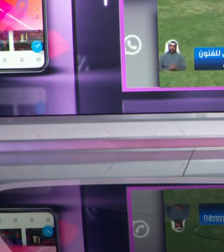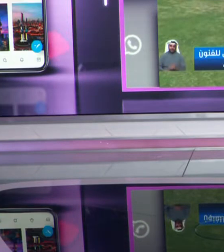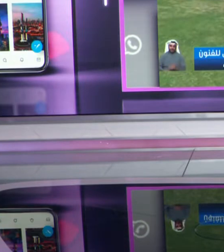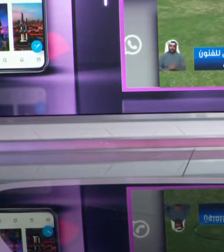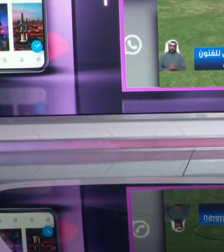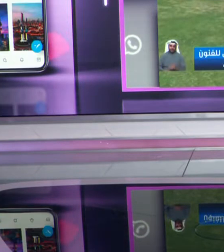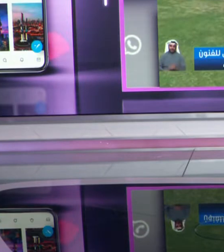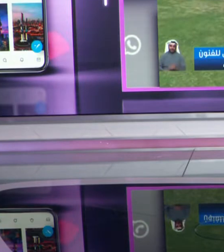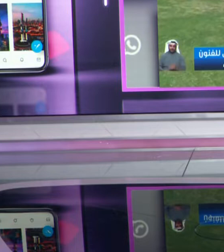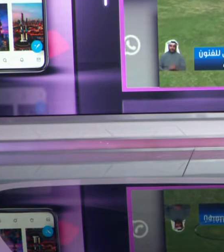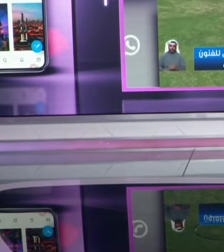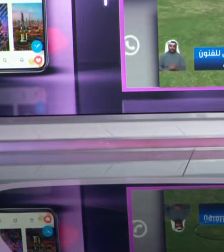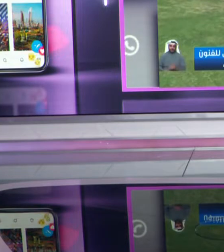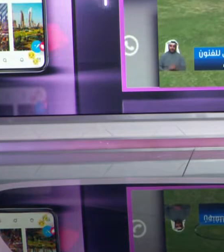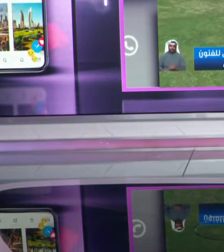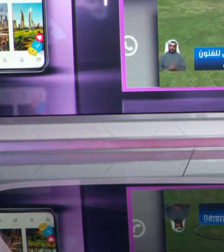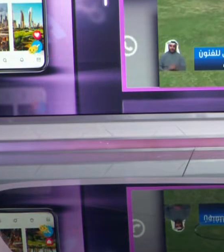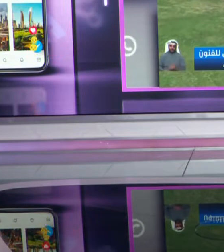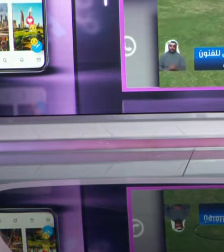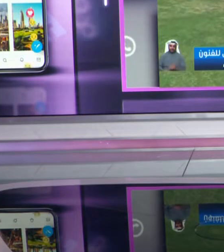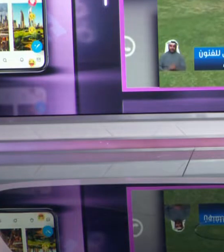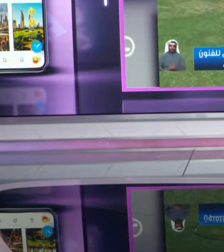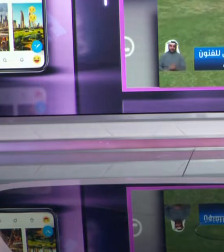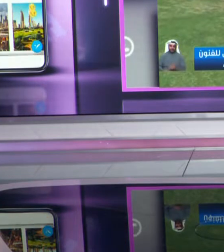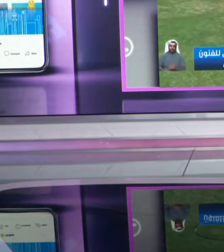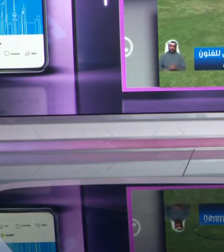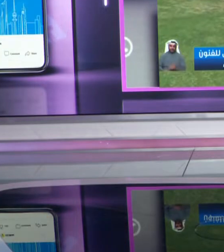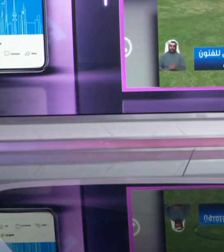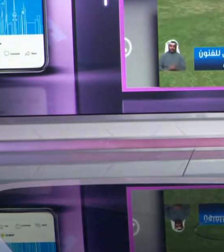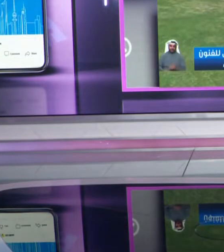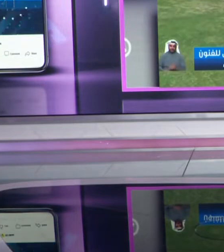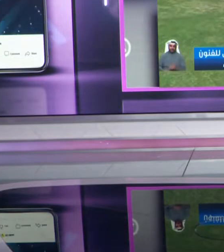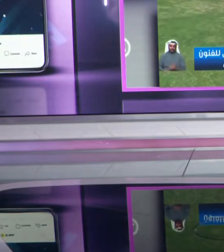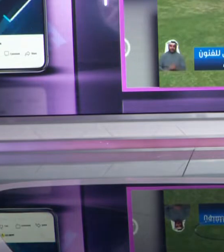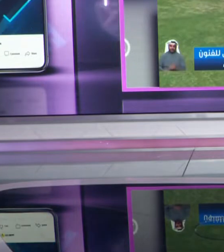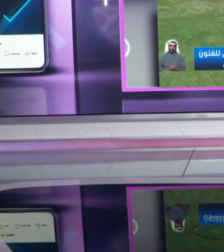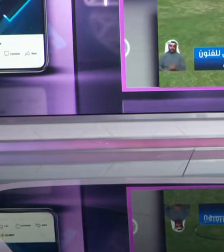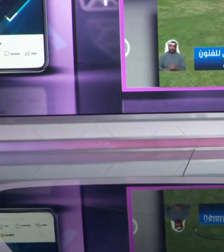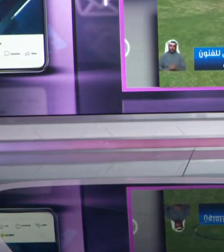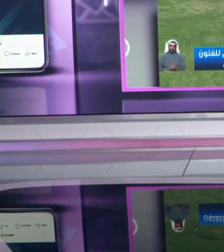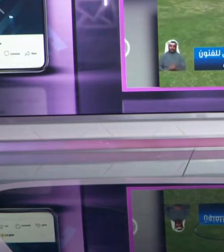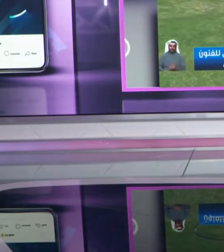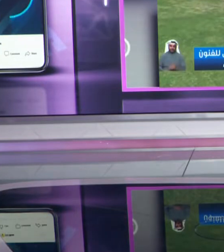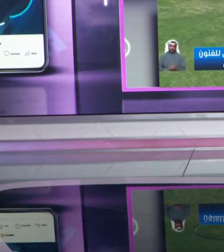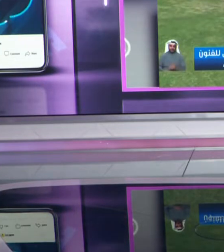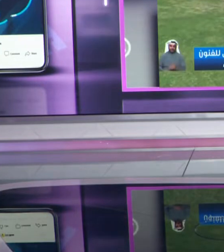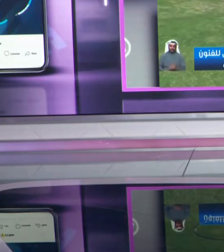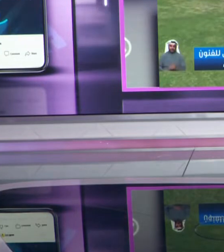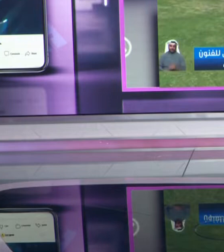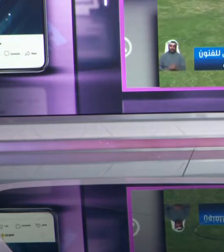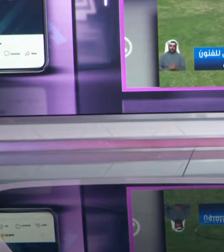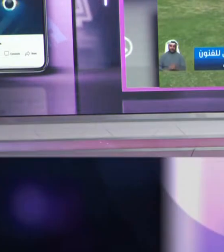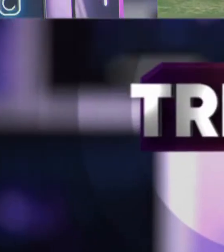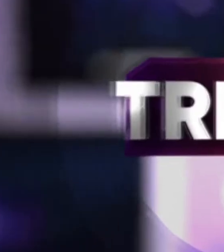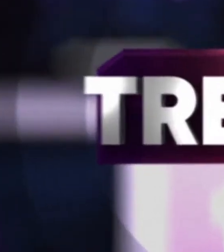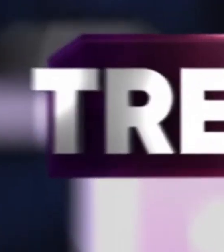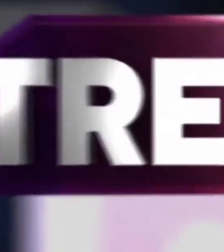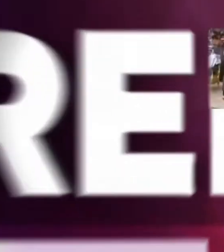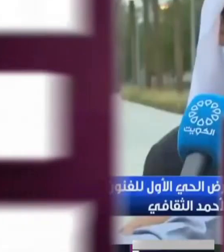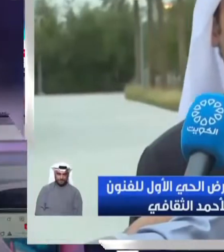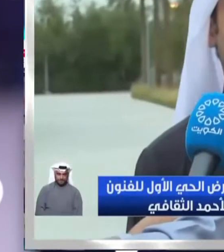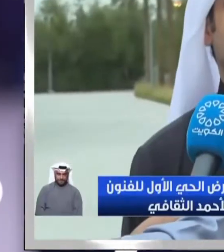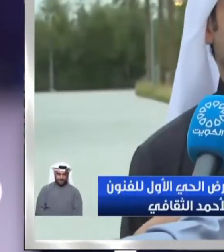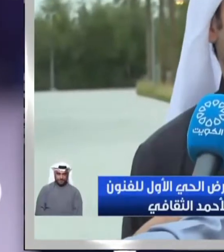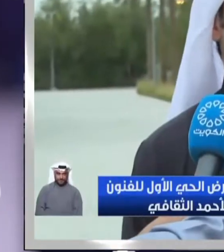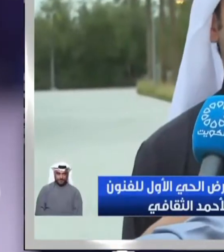والثقافة الدكتور حمد روح الدين. تفاصيل أكثر بها الفيديو من حساب وزارة الإعلام في منصة تويتر.